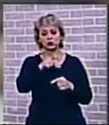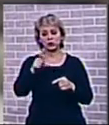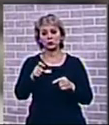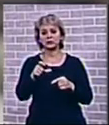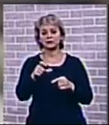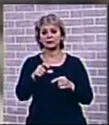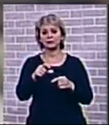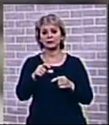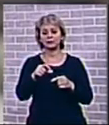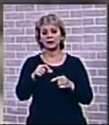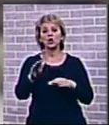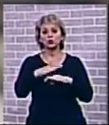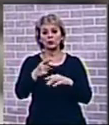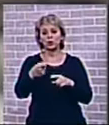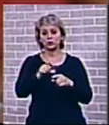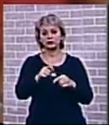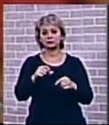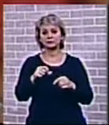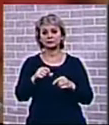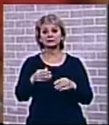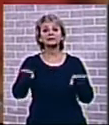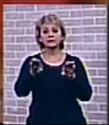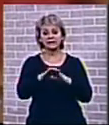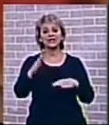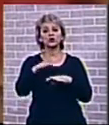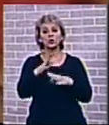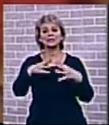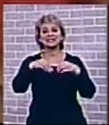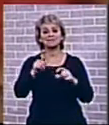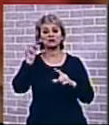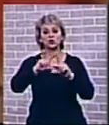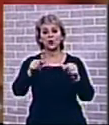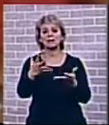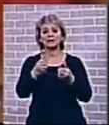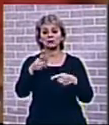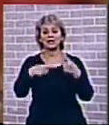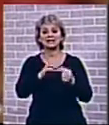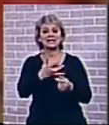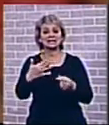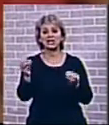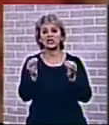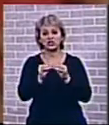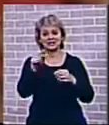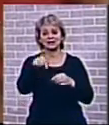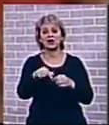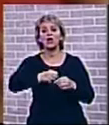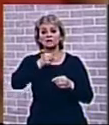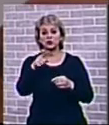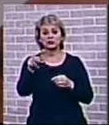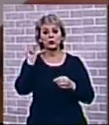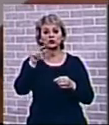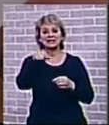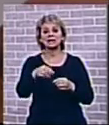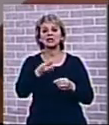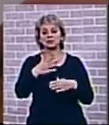люди. Добрые очень. Таких добрых семей в школе приемных родителей несколько десятков. Взрослым